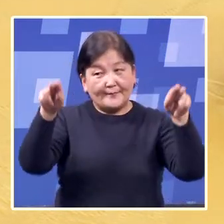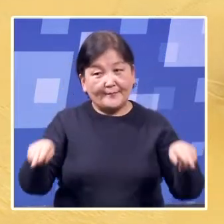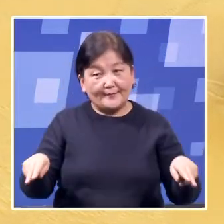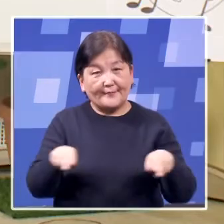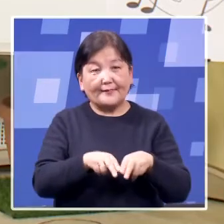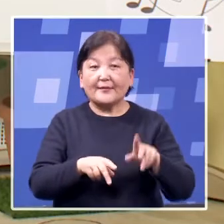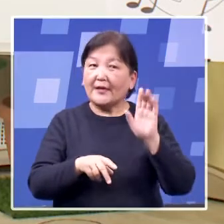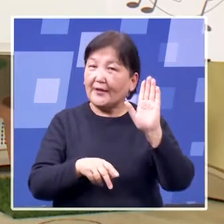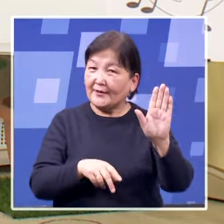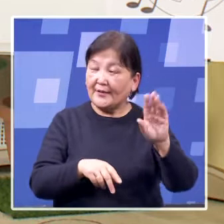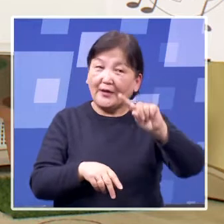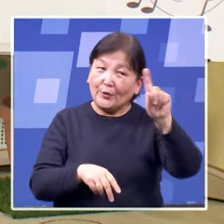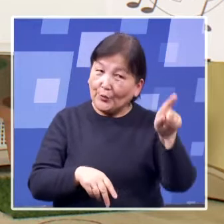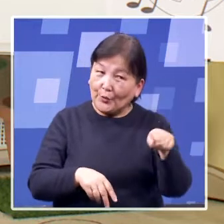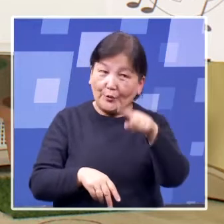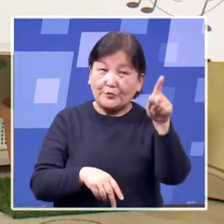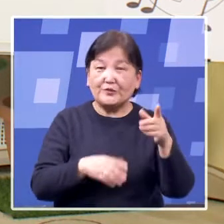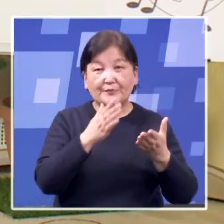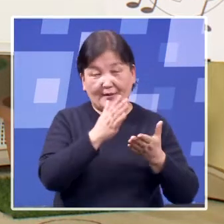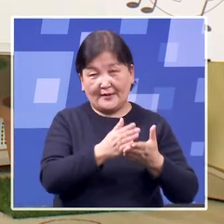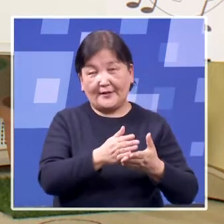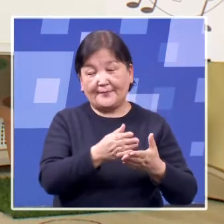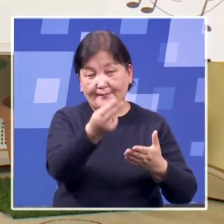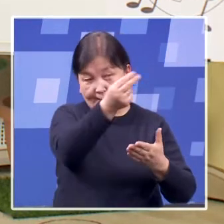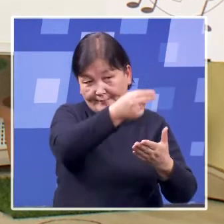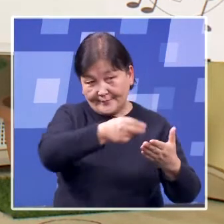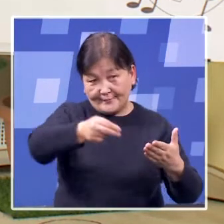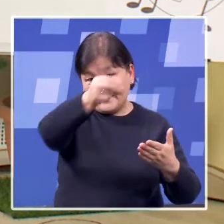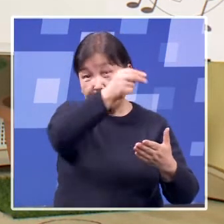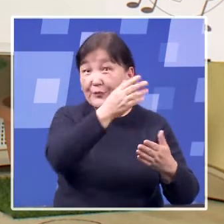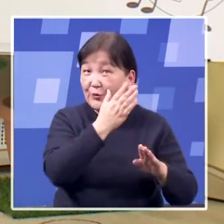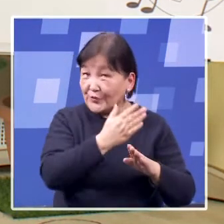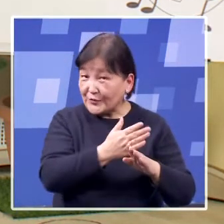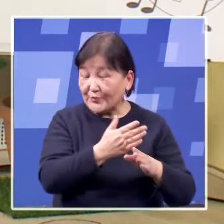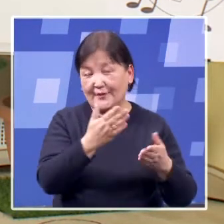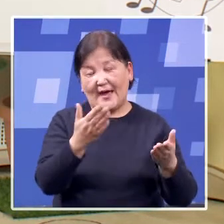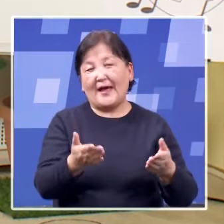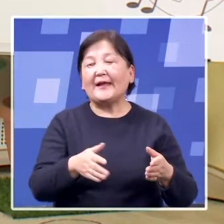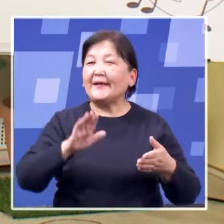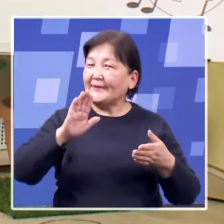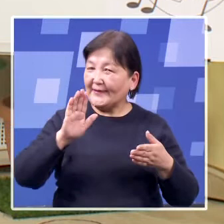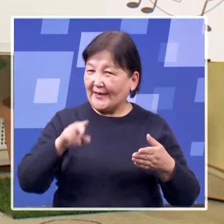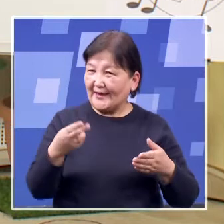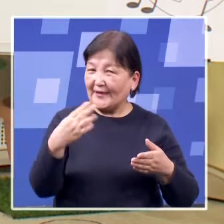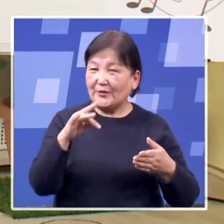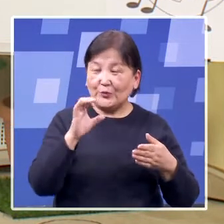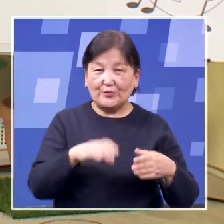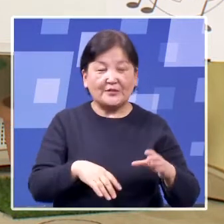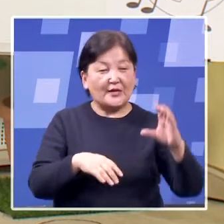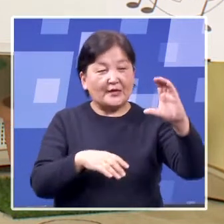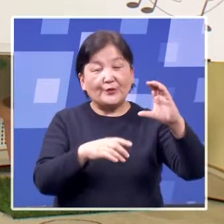За, тугуй дүрсээ зурсан уу? Дараагийн дүрс нь дуу дүрснийхаа яг хажуу талд